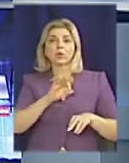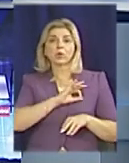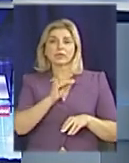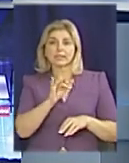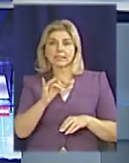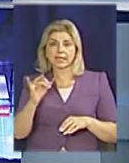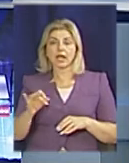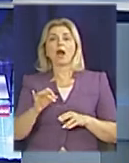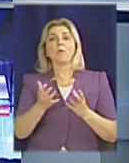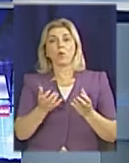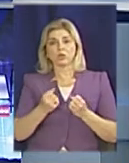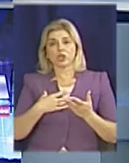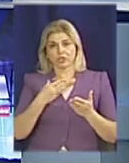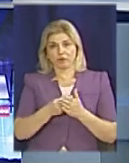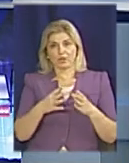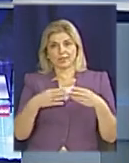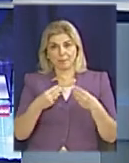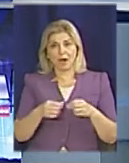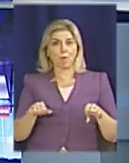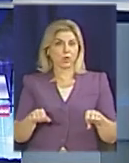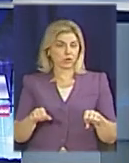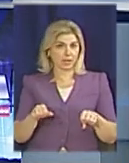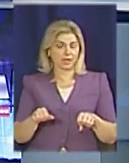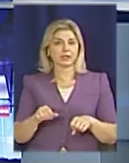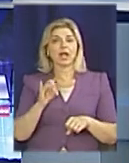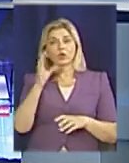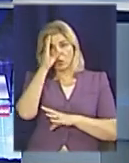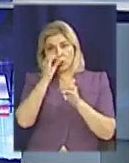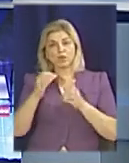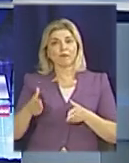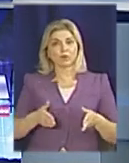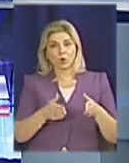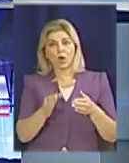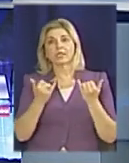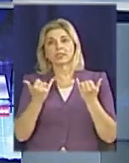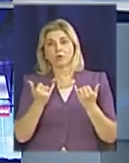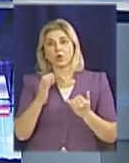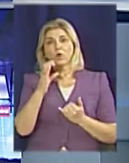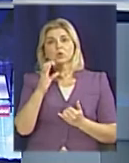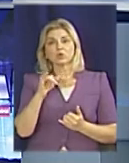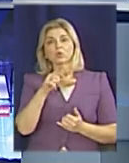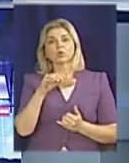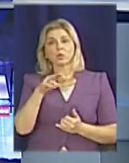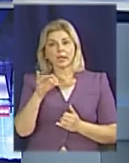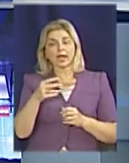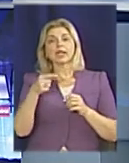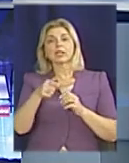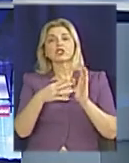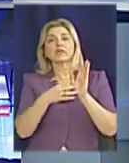передача» отримав для своєї родини мотоцикл. Ніч в дорозі, і сьогодні Сузукі 1996 року